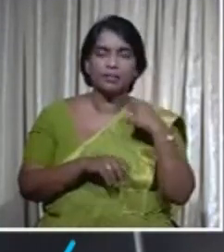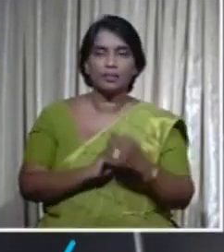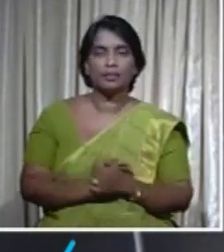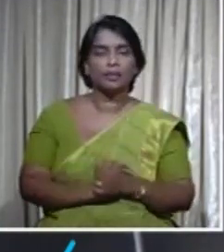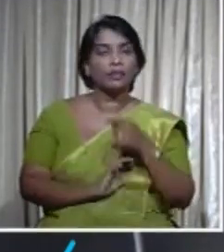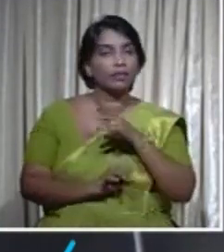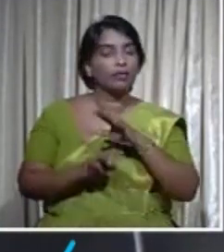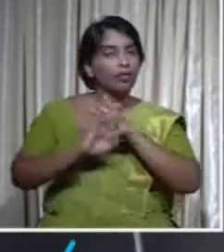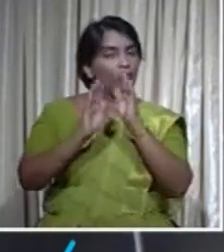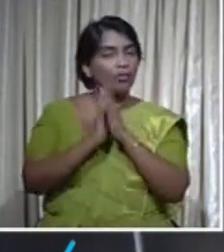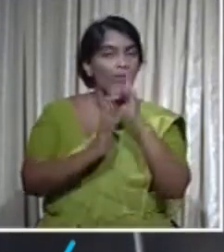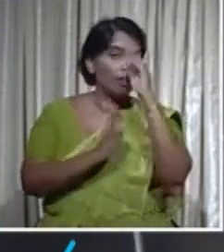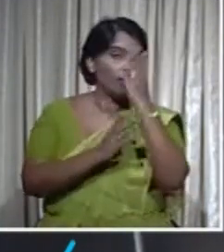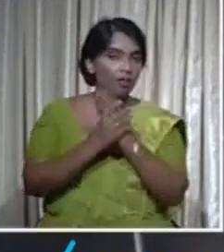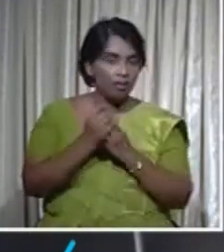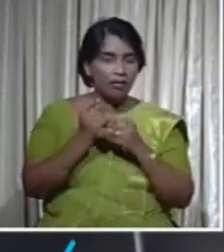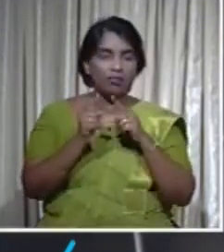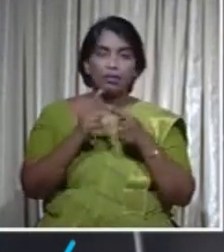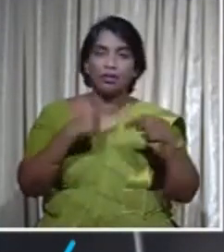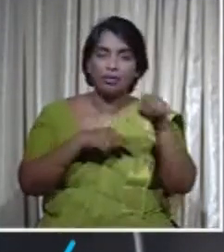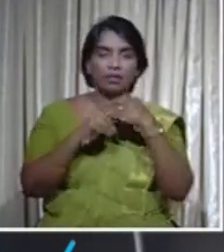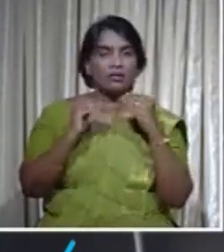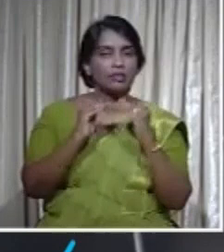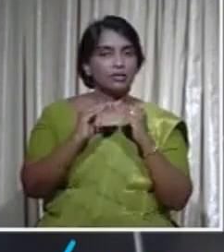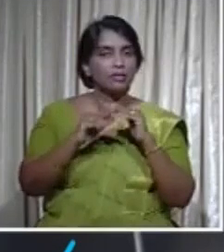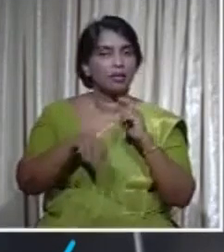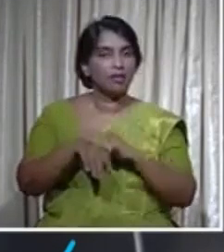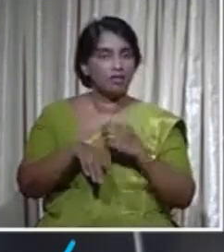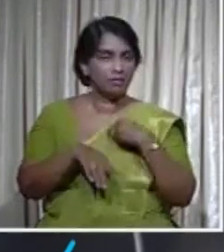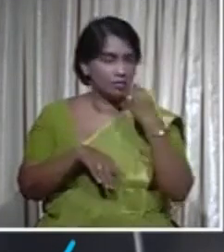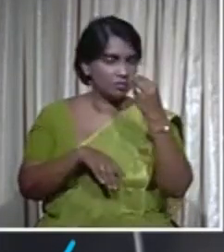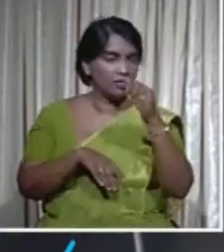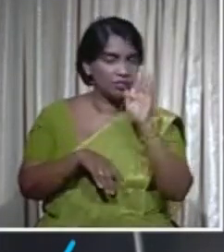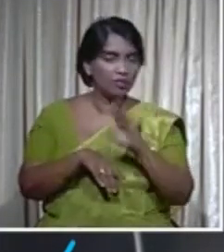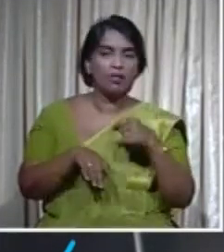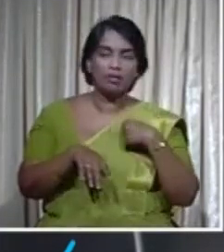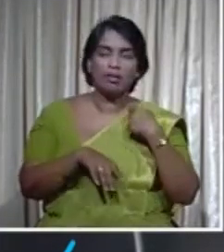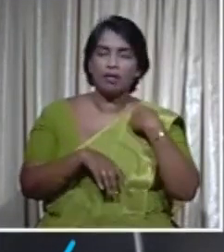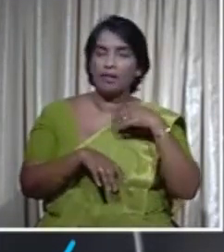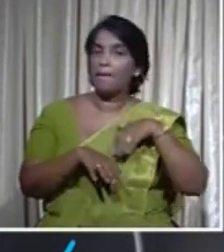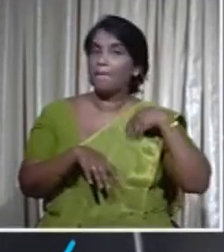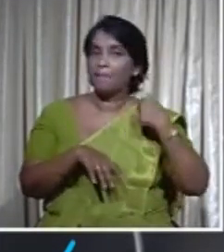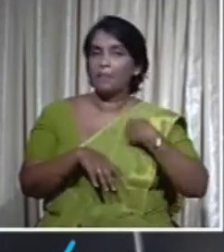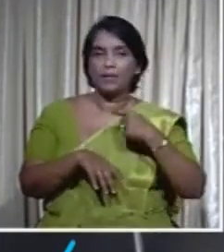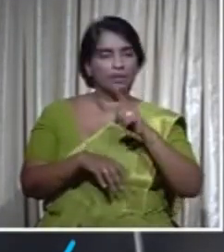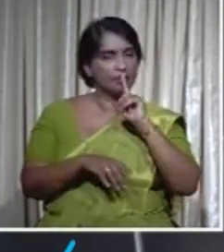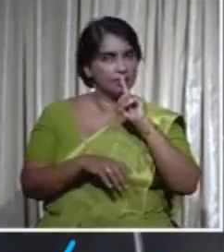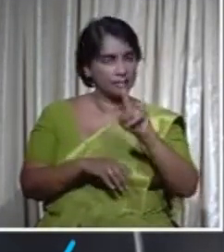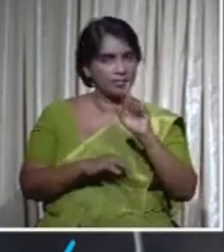சமயங்களையும் நீங்கள் சமமாக கருத வேண்டும் என்பது எங்களுடைய பிரதான கோரிக்கையாக இருக்கிறது